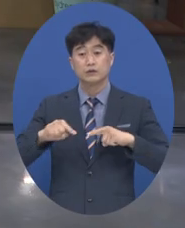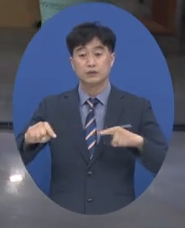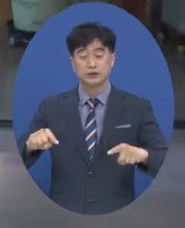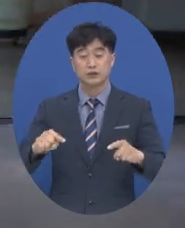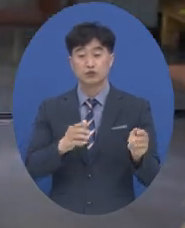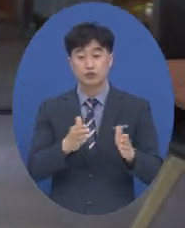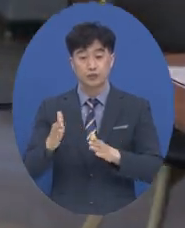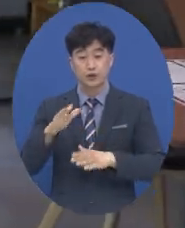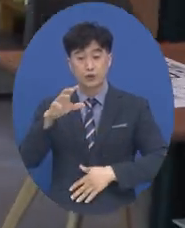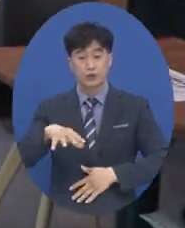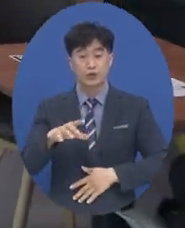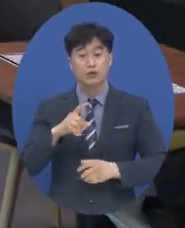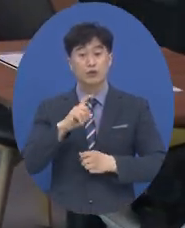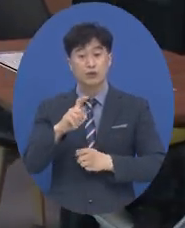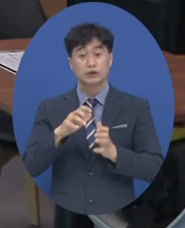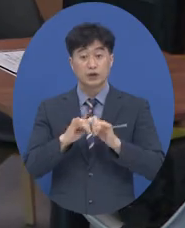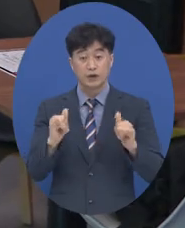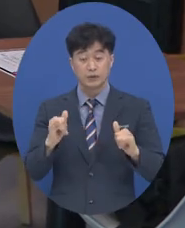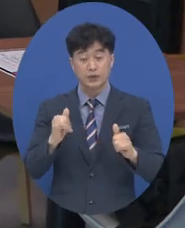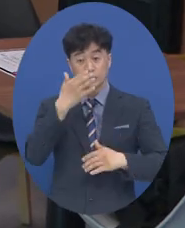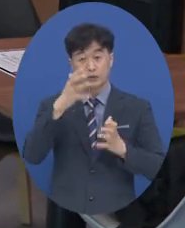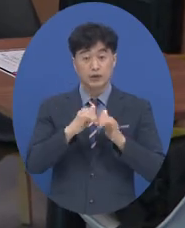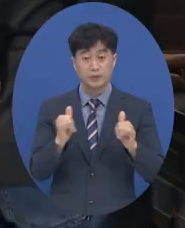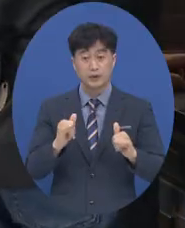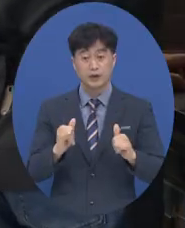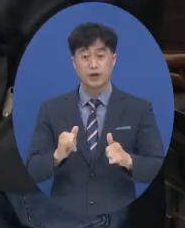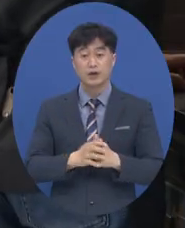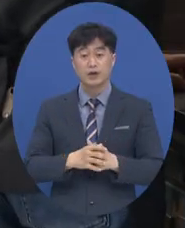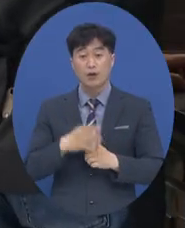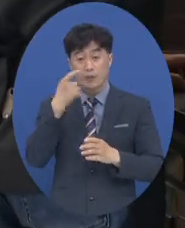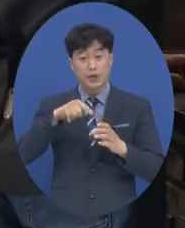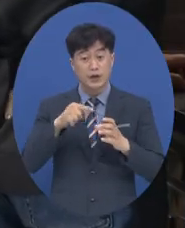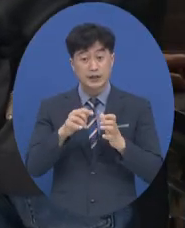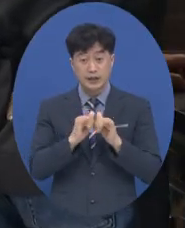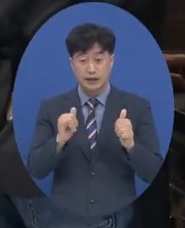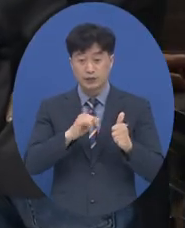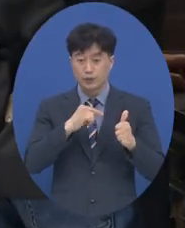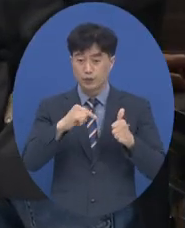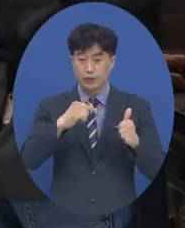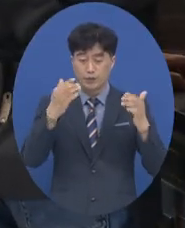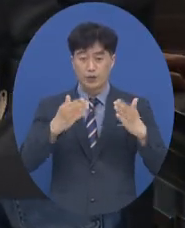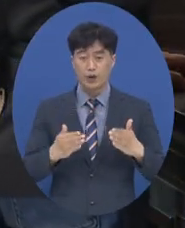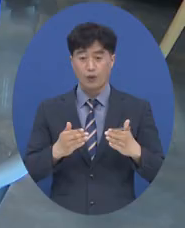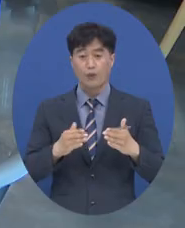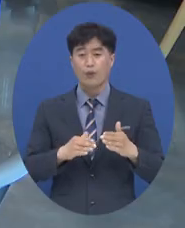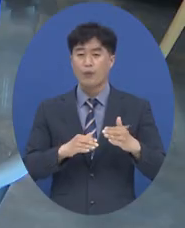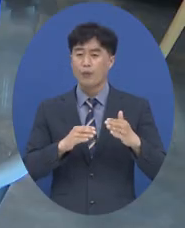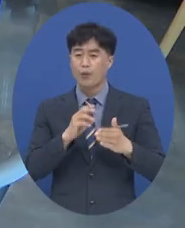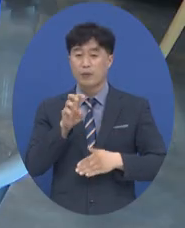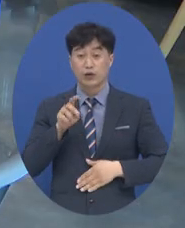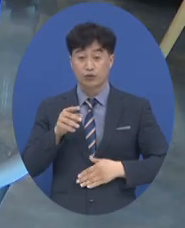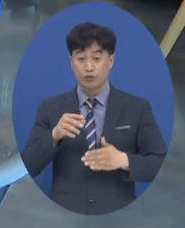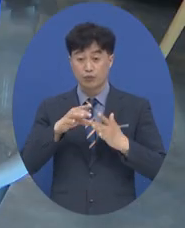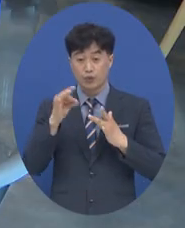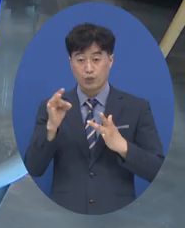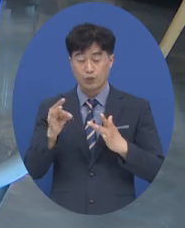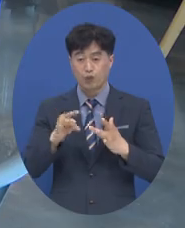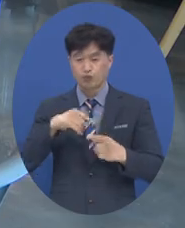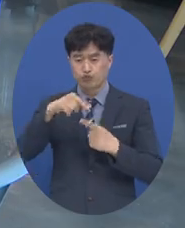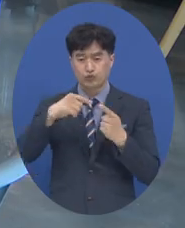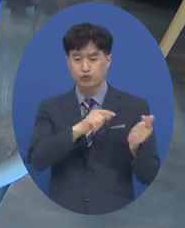장소에서 10여명의 청년 플랜 아들이 바리스타 교육을 받고 메뉴 선정부터 음료 제조 매장관리 등 운영 전반에